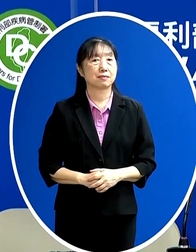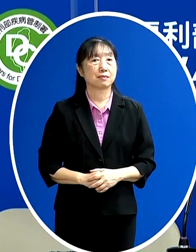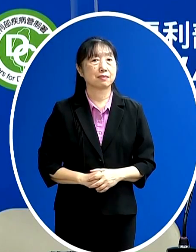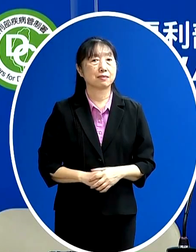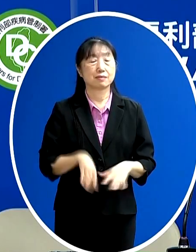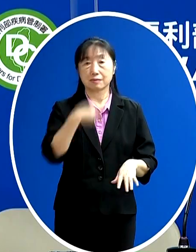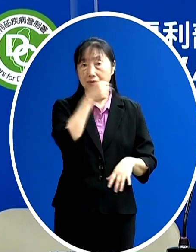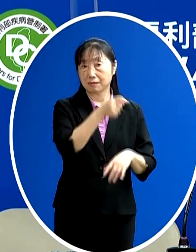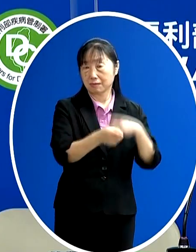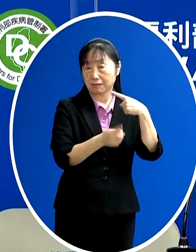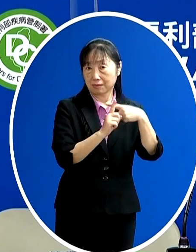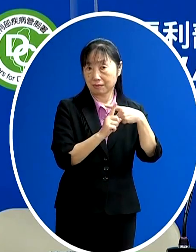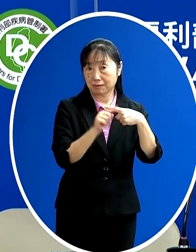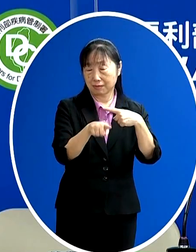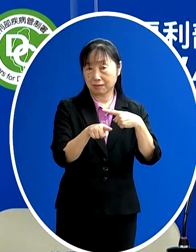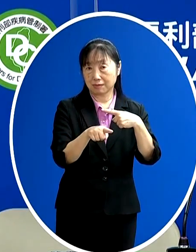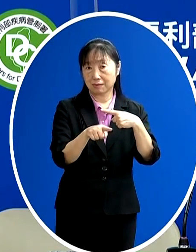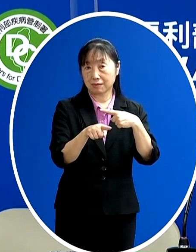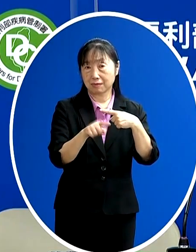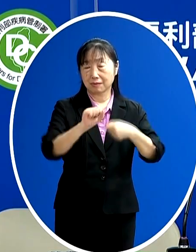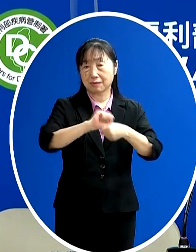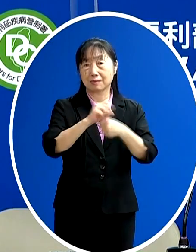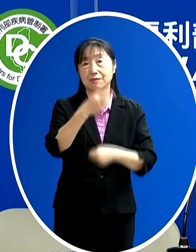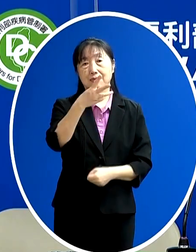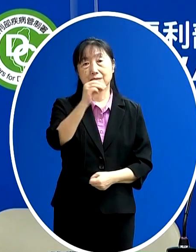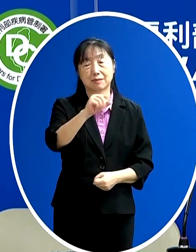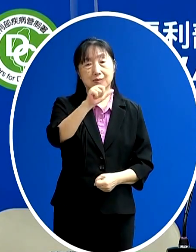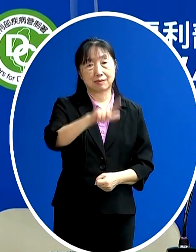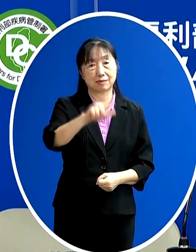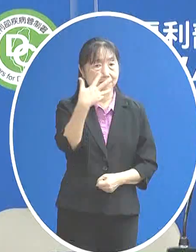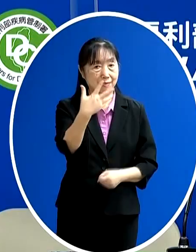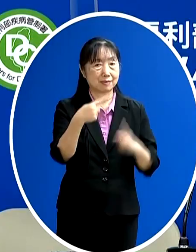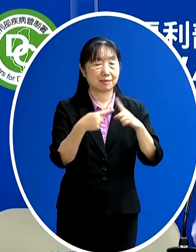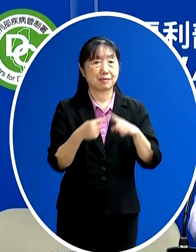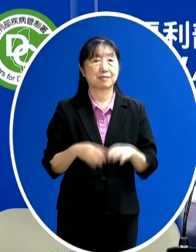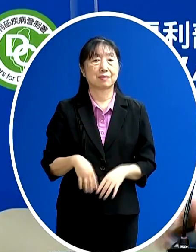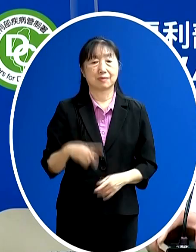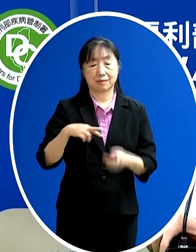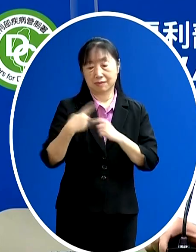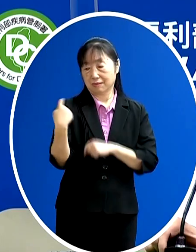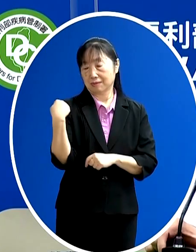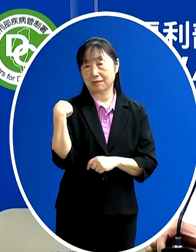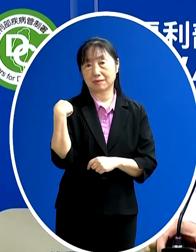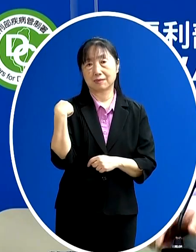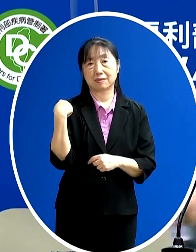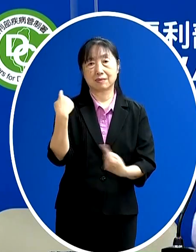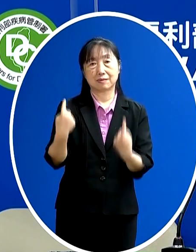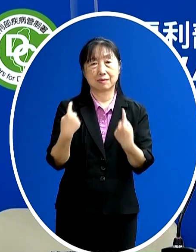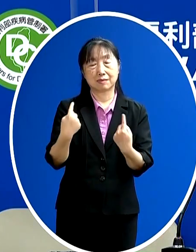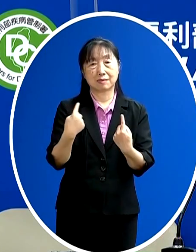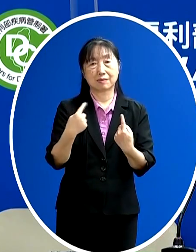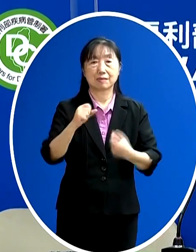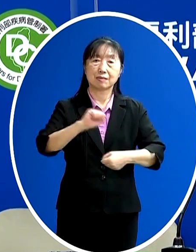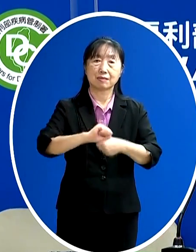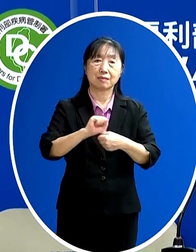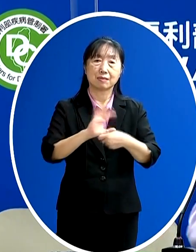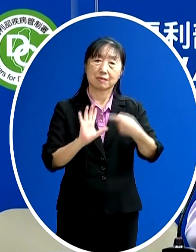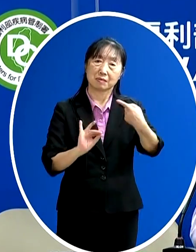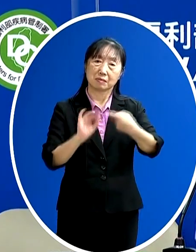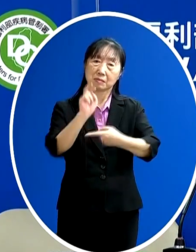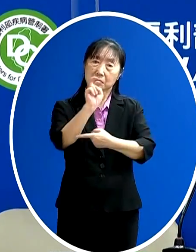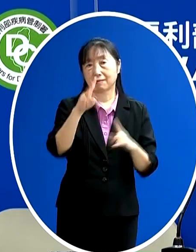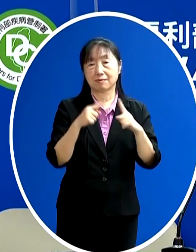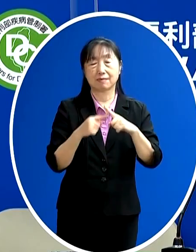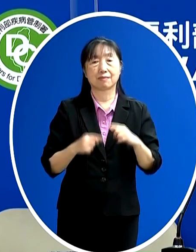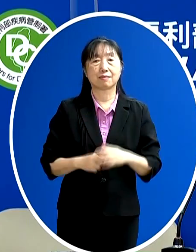我们的本土的病例现在上升到36,168，跟昨天30,000出头比较，大概成长了